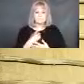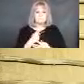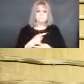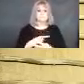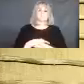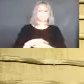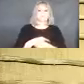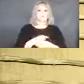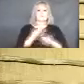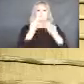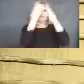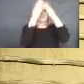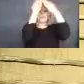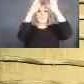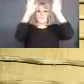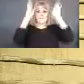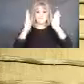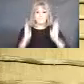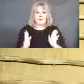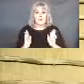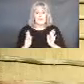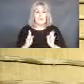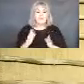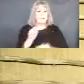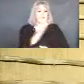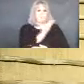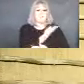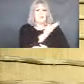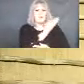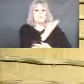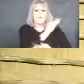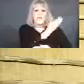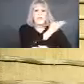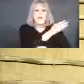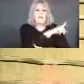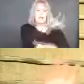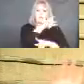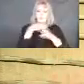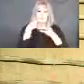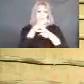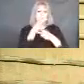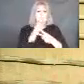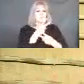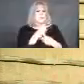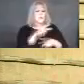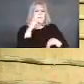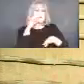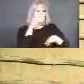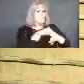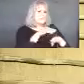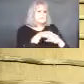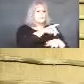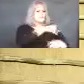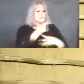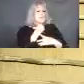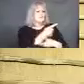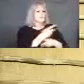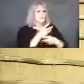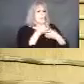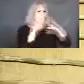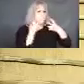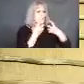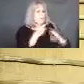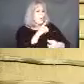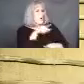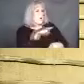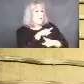profete. Nou op daai stadium kom die tempelwagte en die tempelleiers en die volkse leiers daaraan en hulle is baie